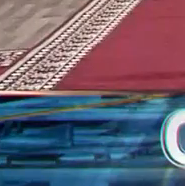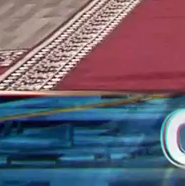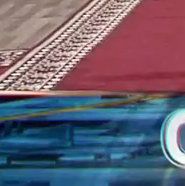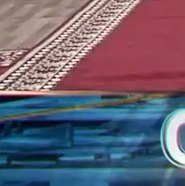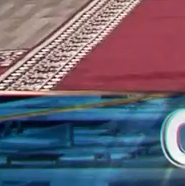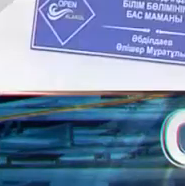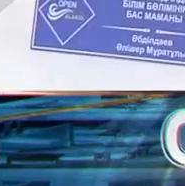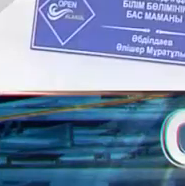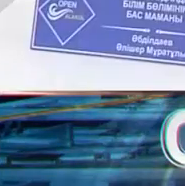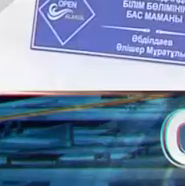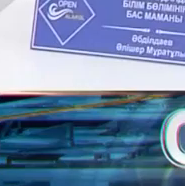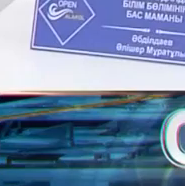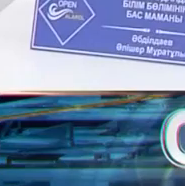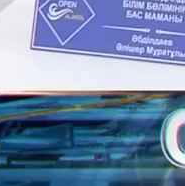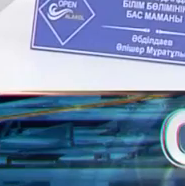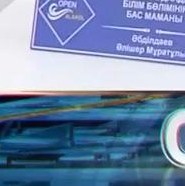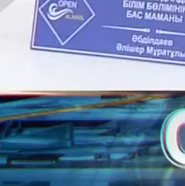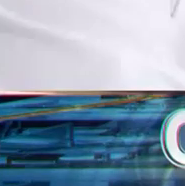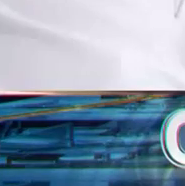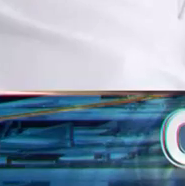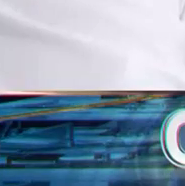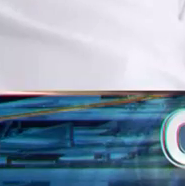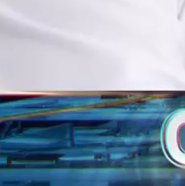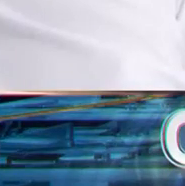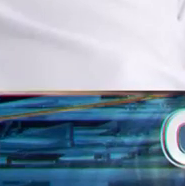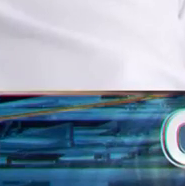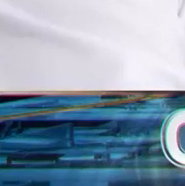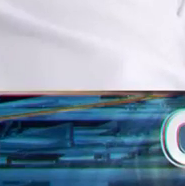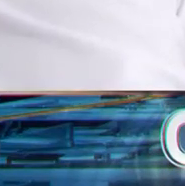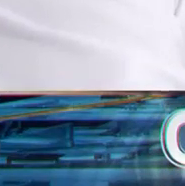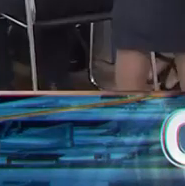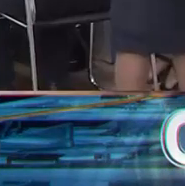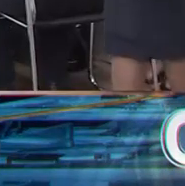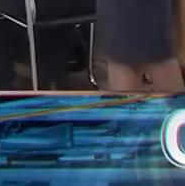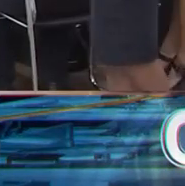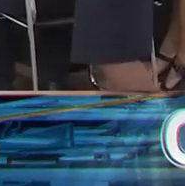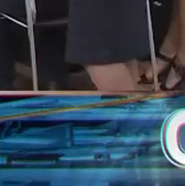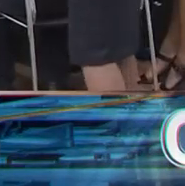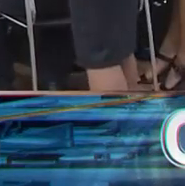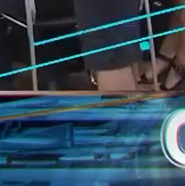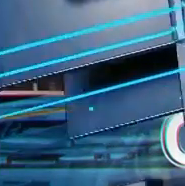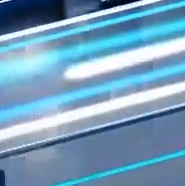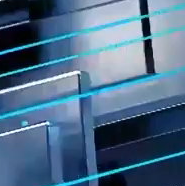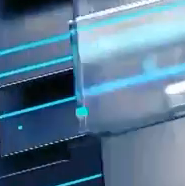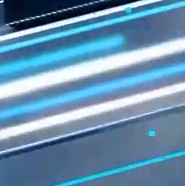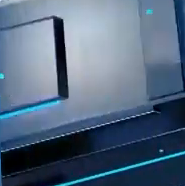прозрачно доступно оперативно 9 сервисный акимат открылся в алматинской области